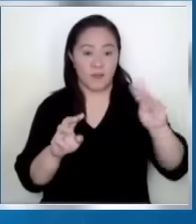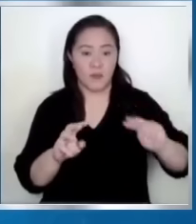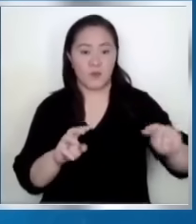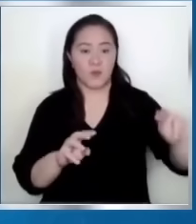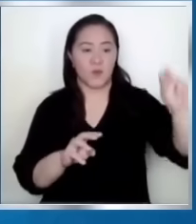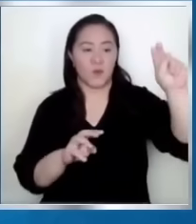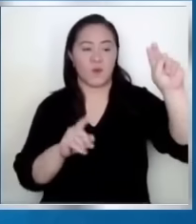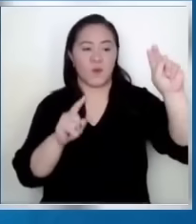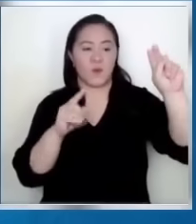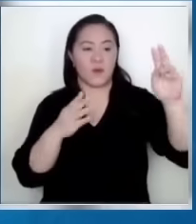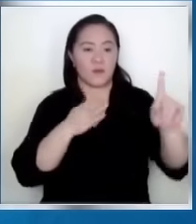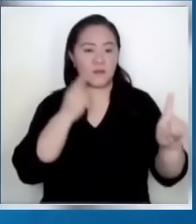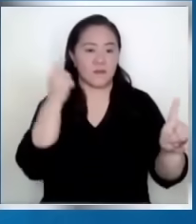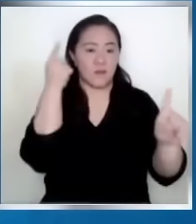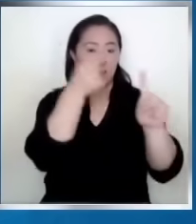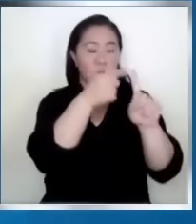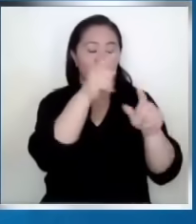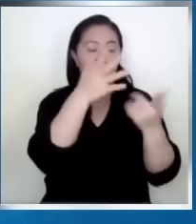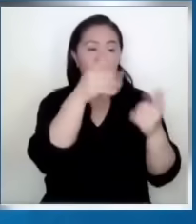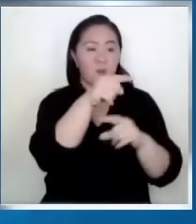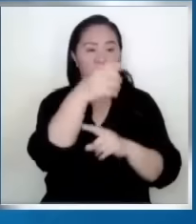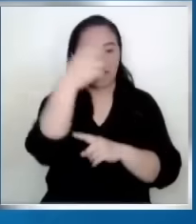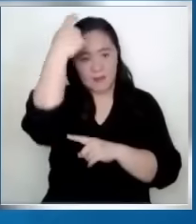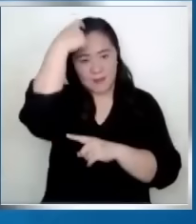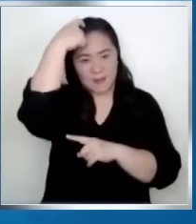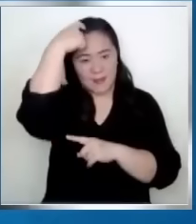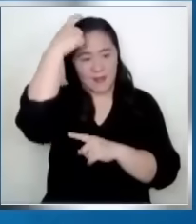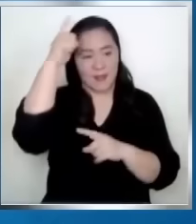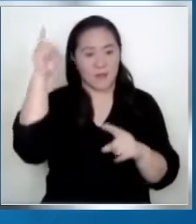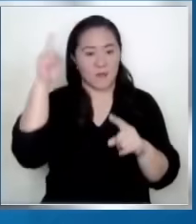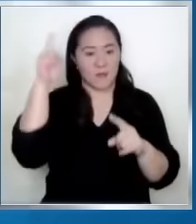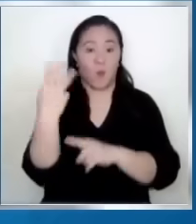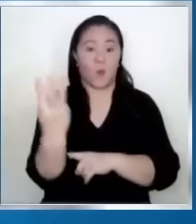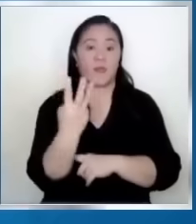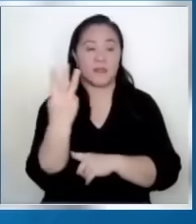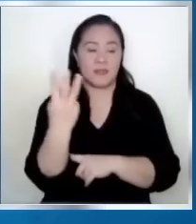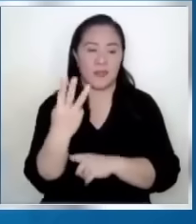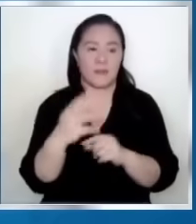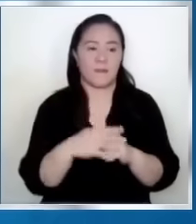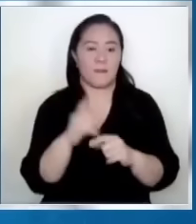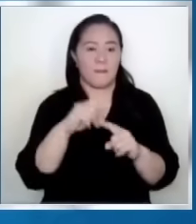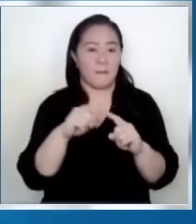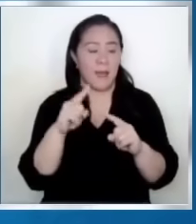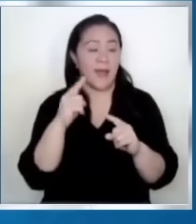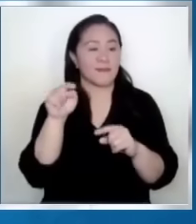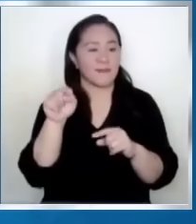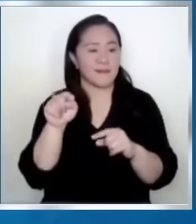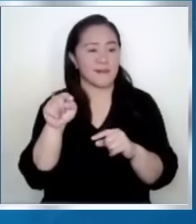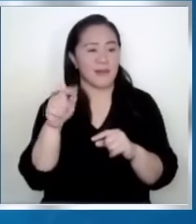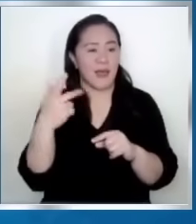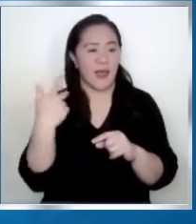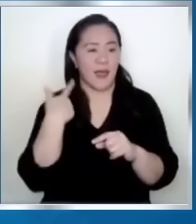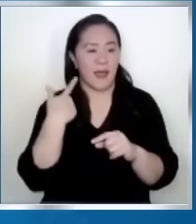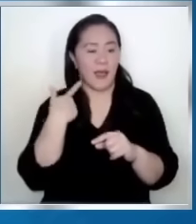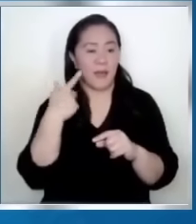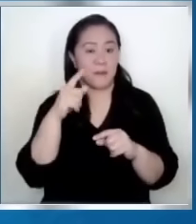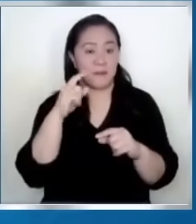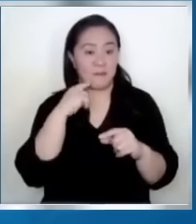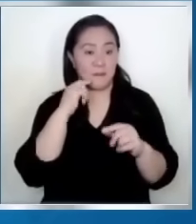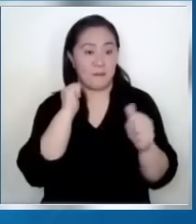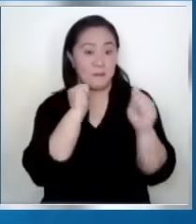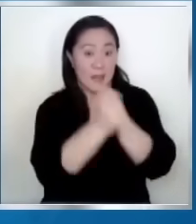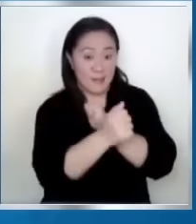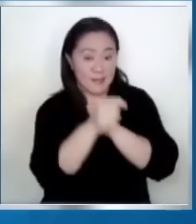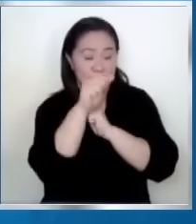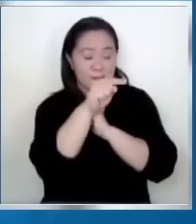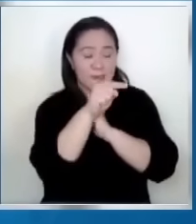ang Batanes pagdating ng Miyerkules. Sabi ng PAGASA, hindi inaalis ang tsansa nitong tumama sa Batanes o Babuyan Islands o